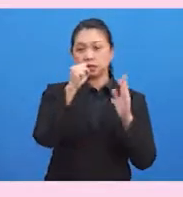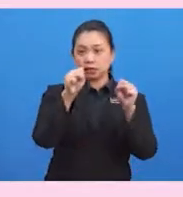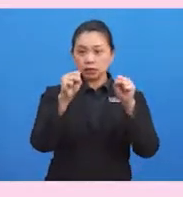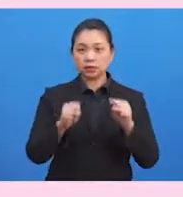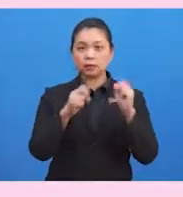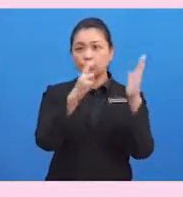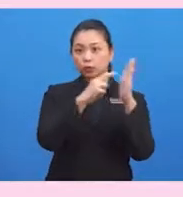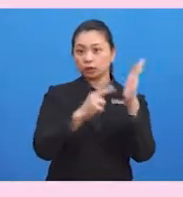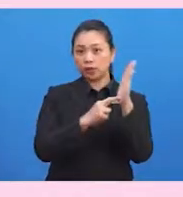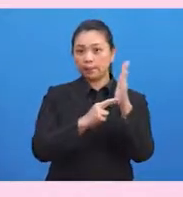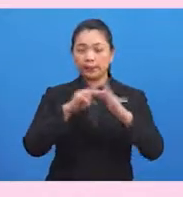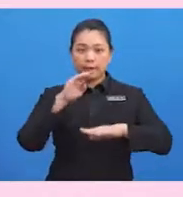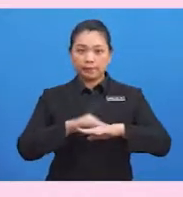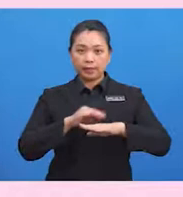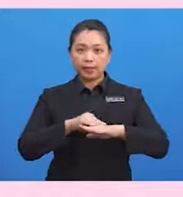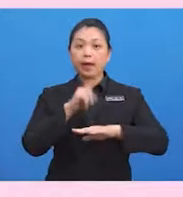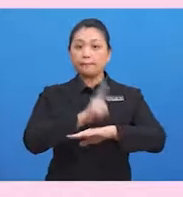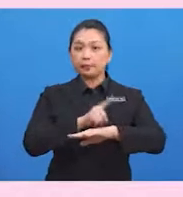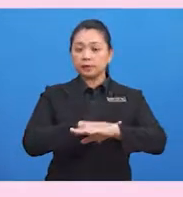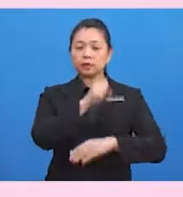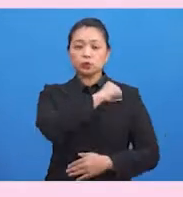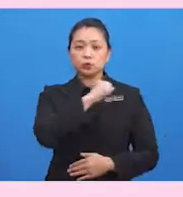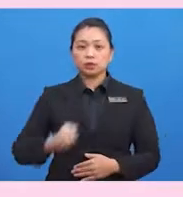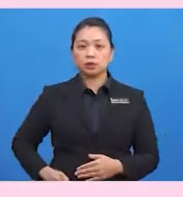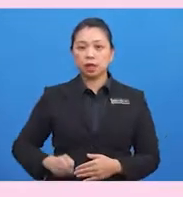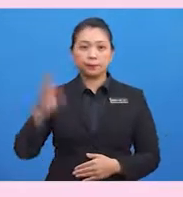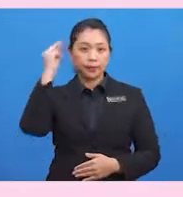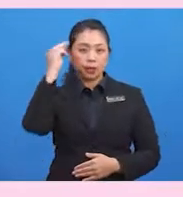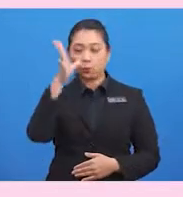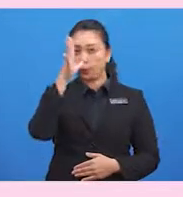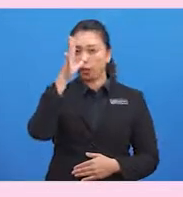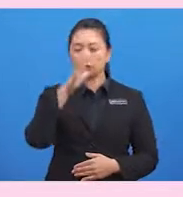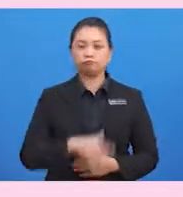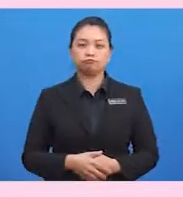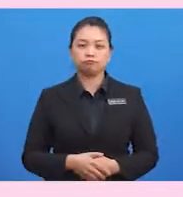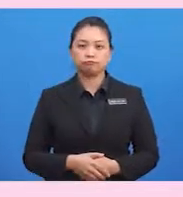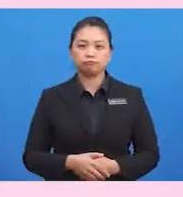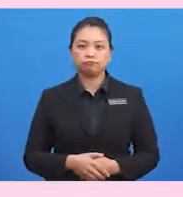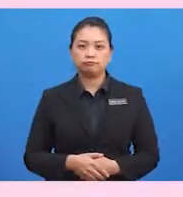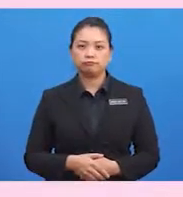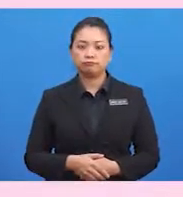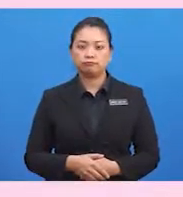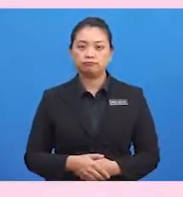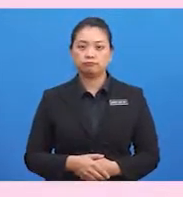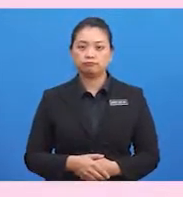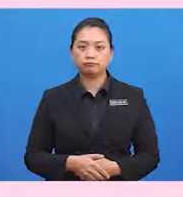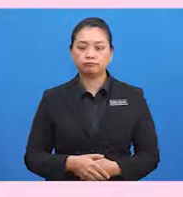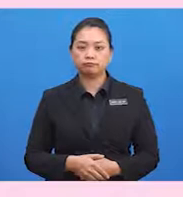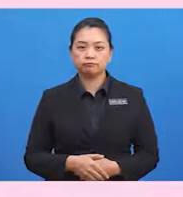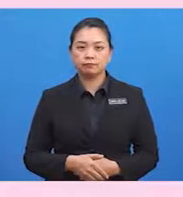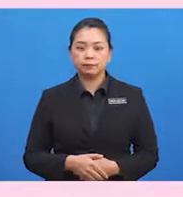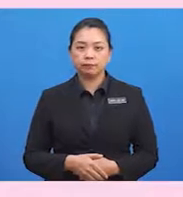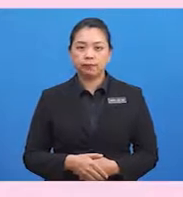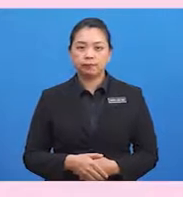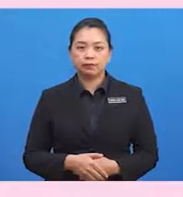sistem perundangan pada zaman Kesultanan Melayu Melaka objektif objektif ini akan dapat kita